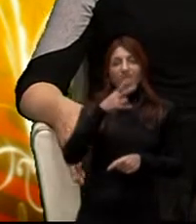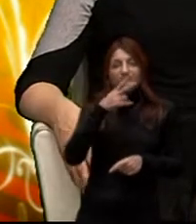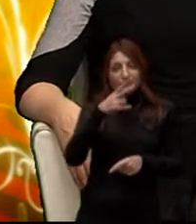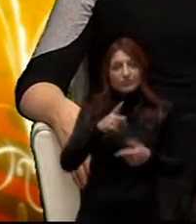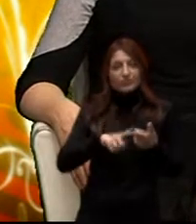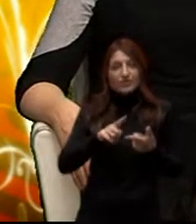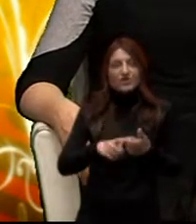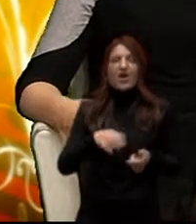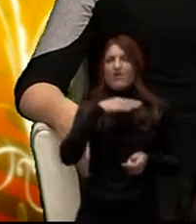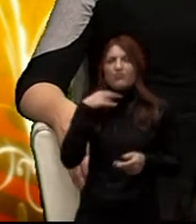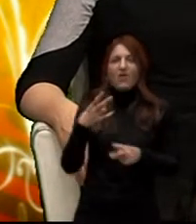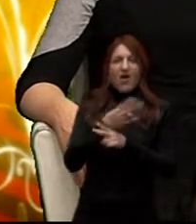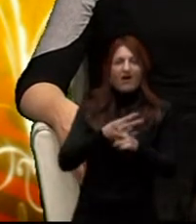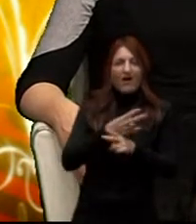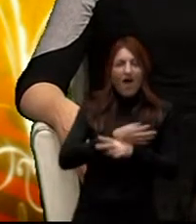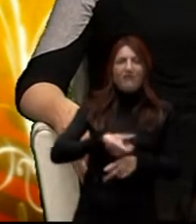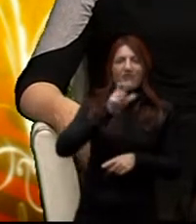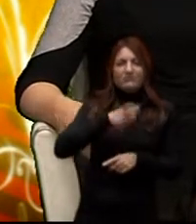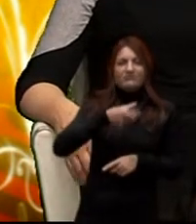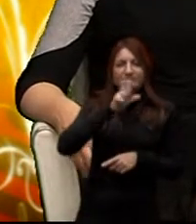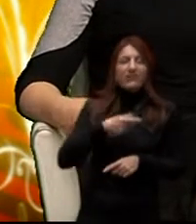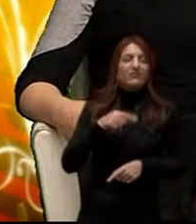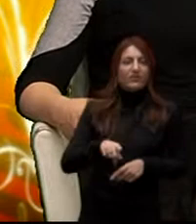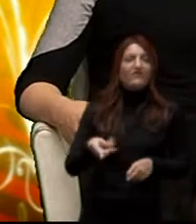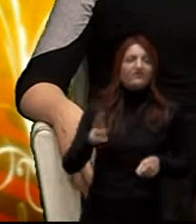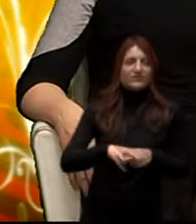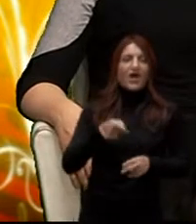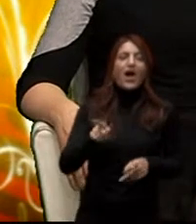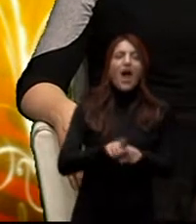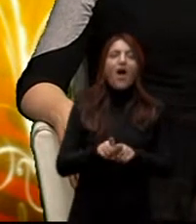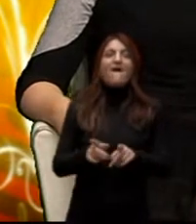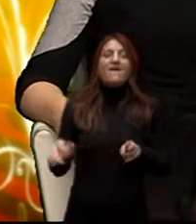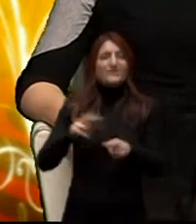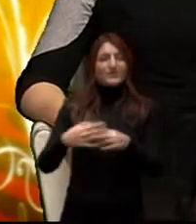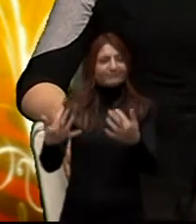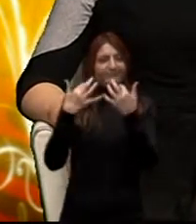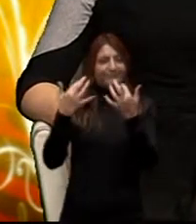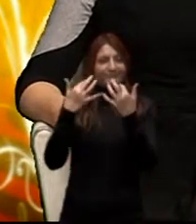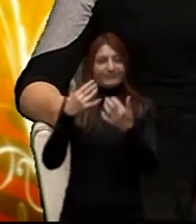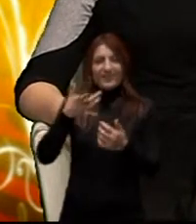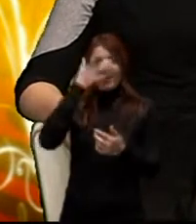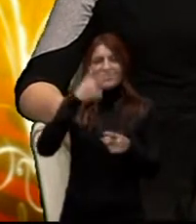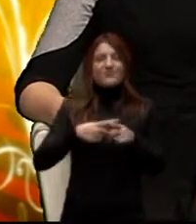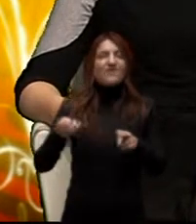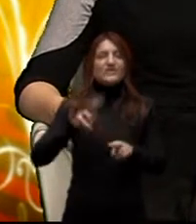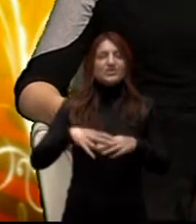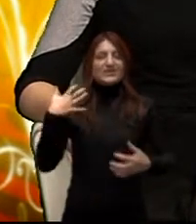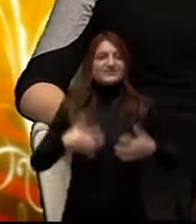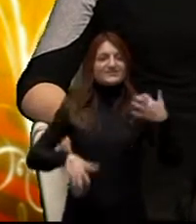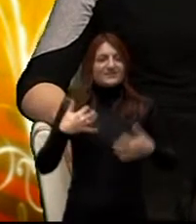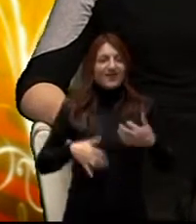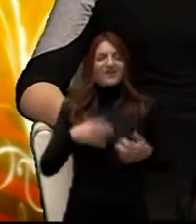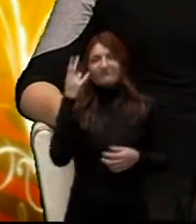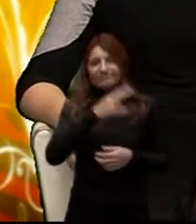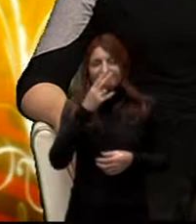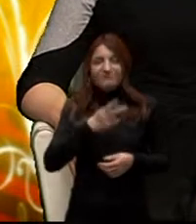uzimaju kofeina dosta, znači piju kave, to one su sklone, manje su otporne zapravo i na stres i lakše razvijaju glavobolju.